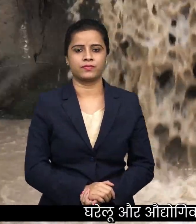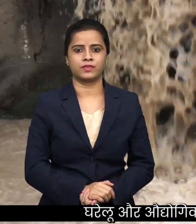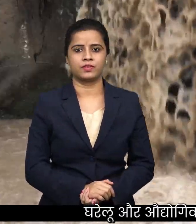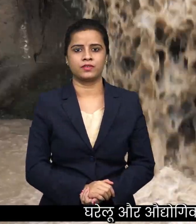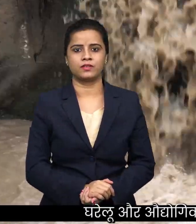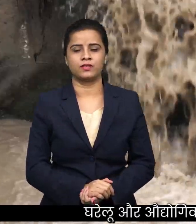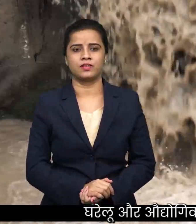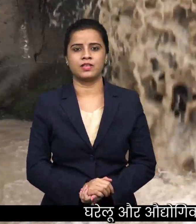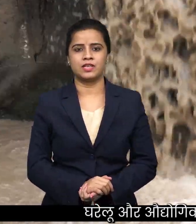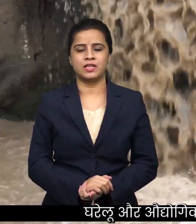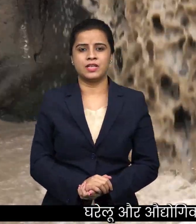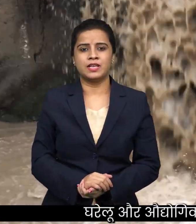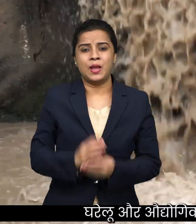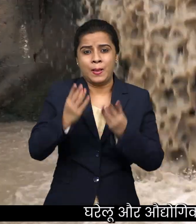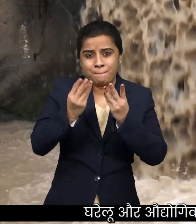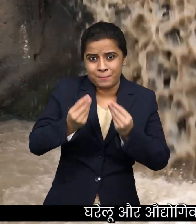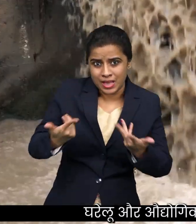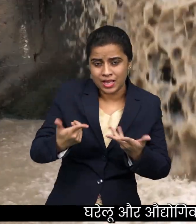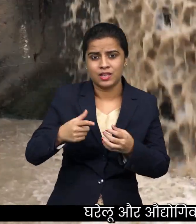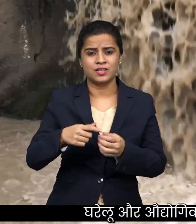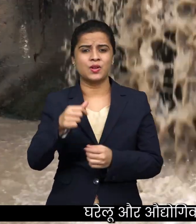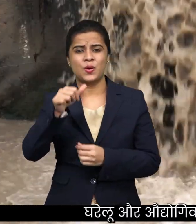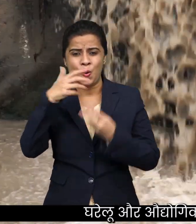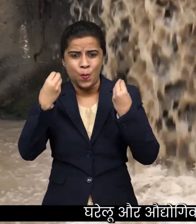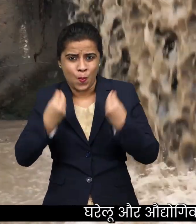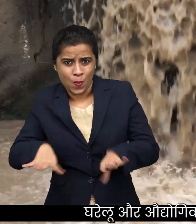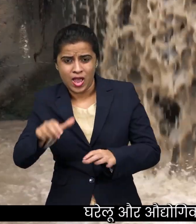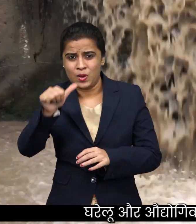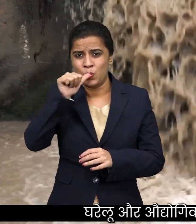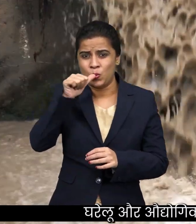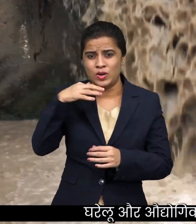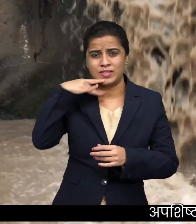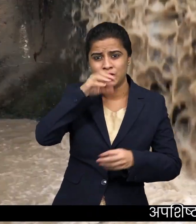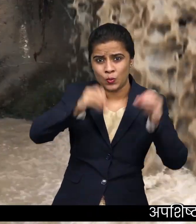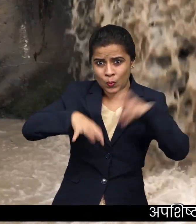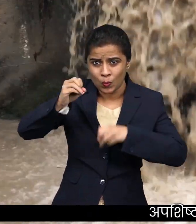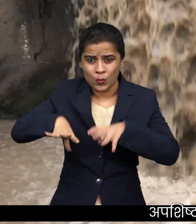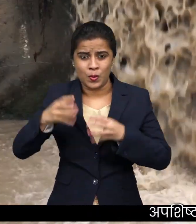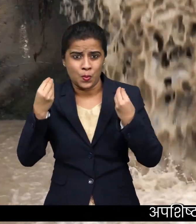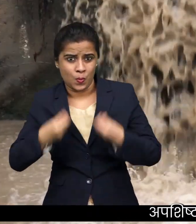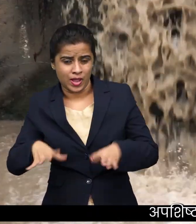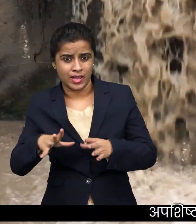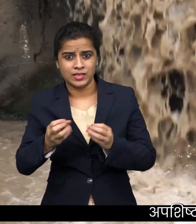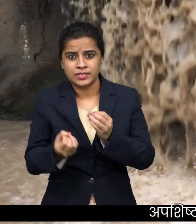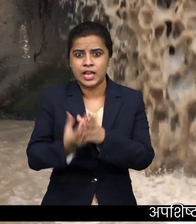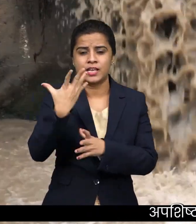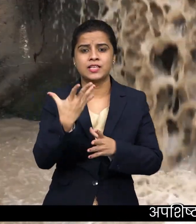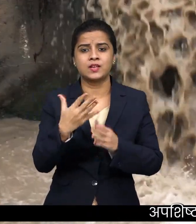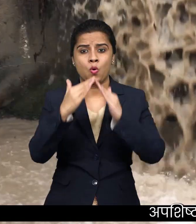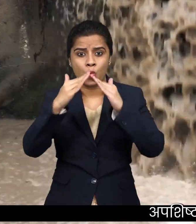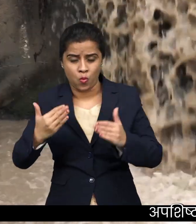घरेलू और औद्योगिक प्रक्रियाओं से उत्पन्न अनुपचारित मल जल या अपशिष्ट जल जल स्रोत